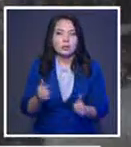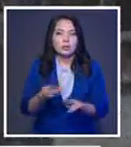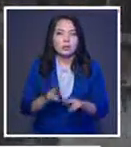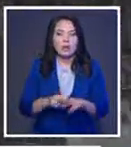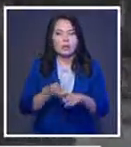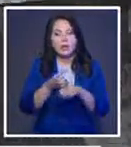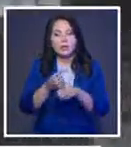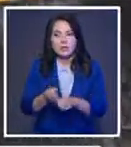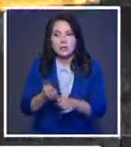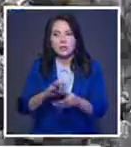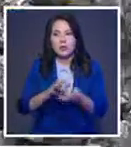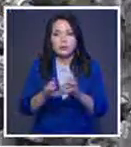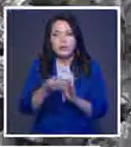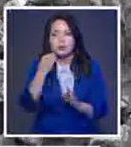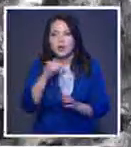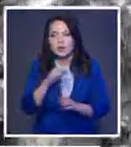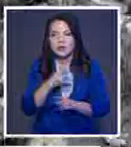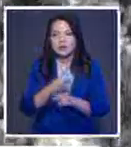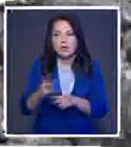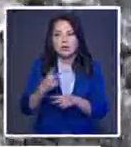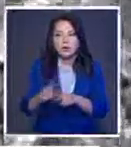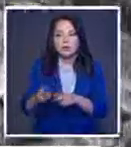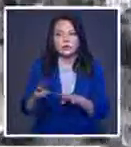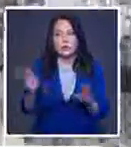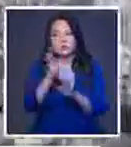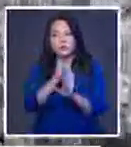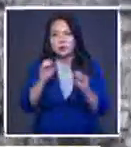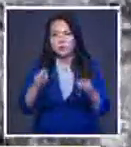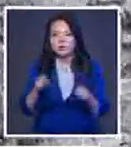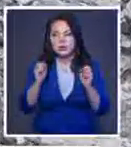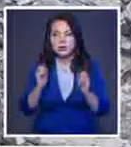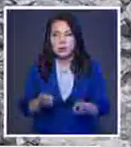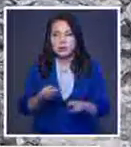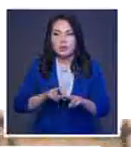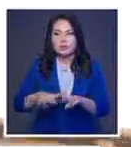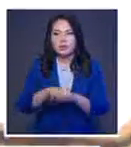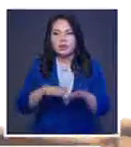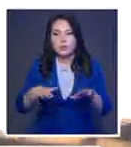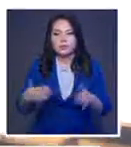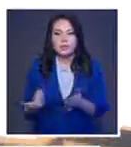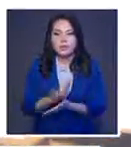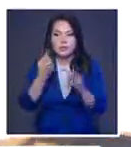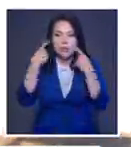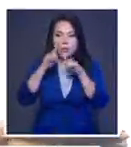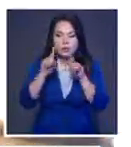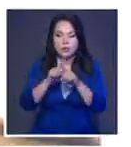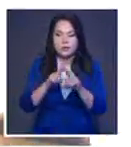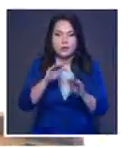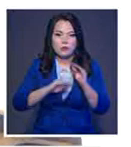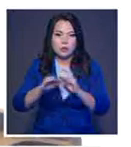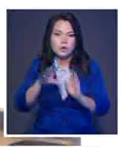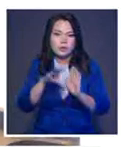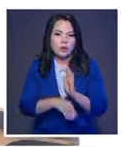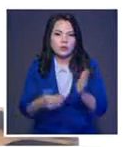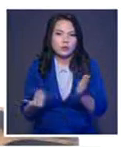сапасының төмендігі қоршаған ортаға зиян келтіруде. Енді бұл кеніштерге жаңа технология енгізу қажет деді институт басшысы. Болат